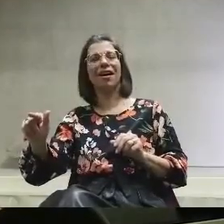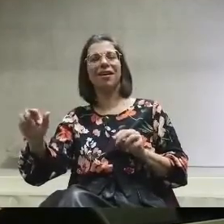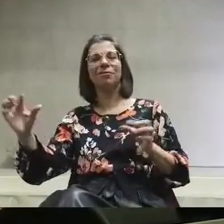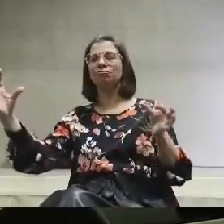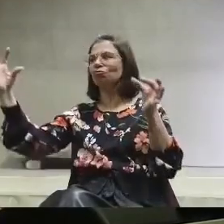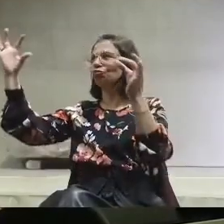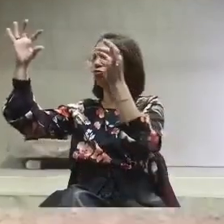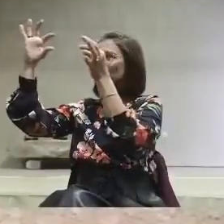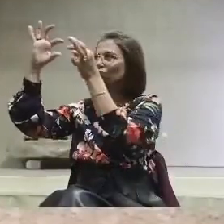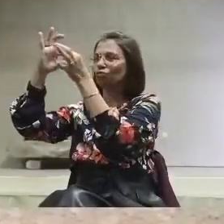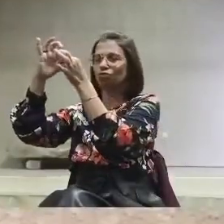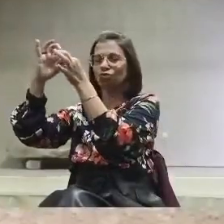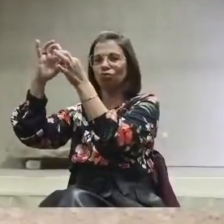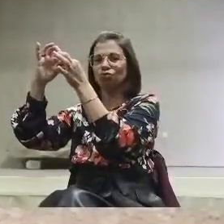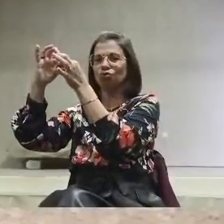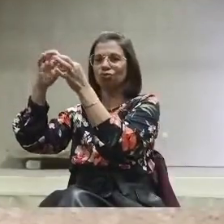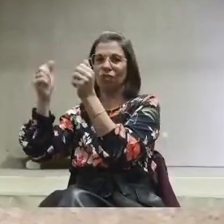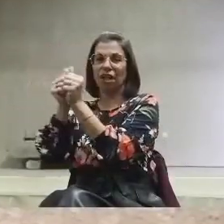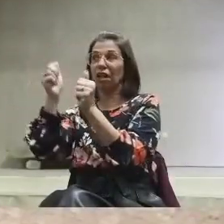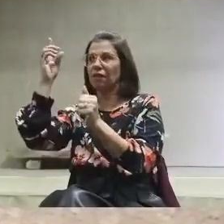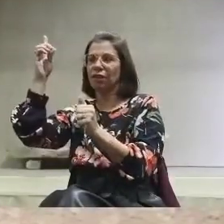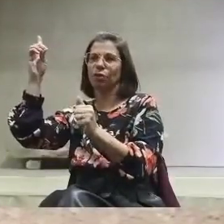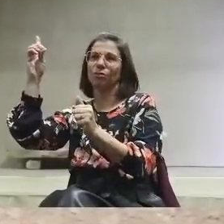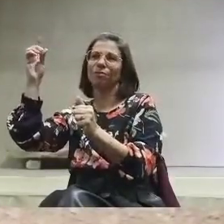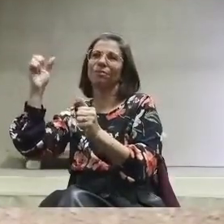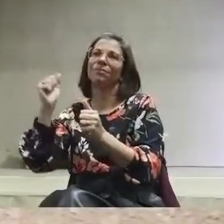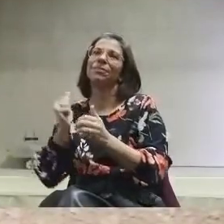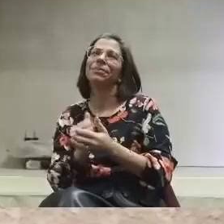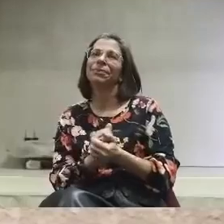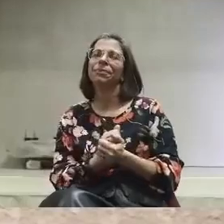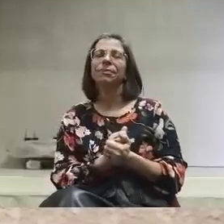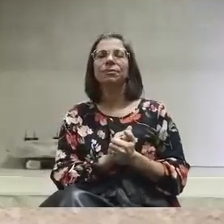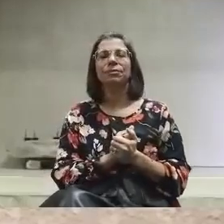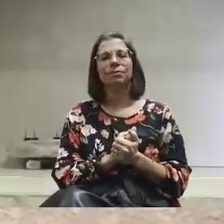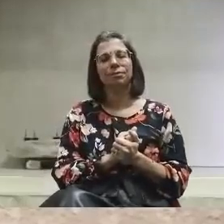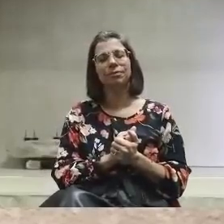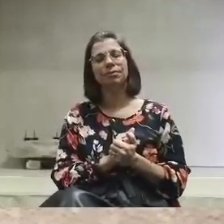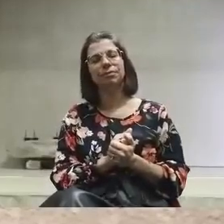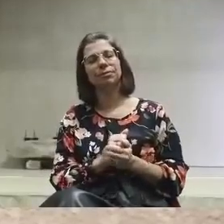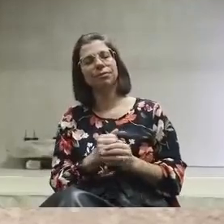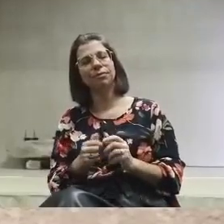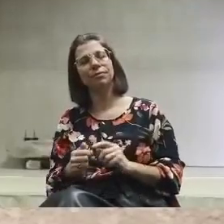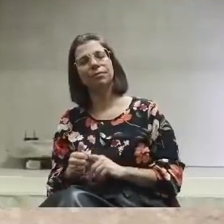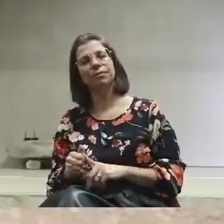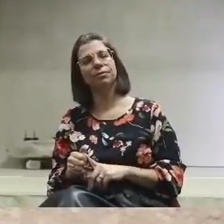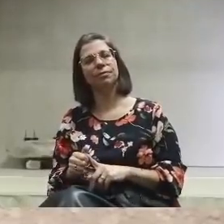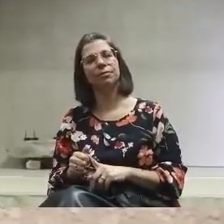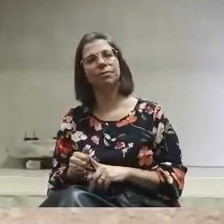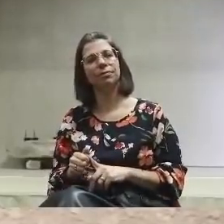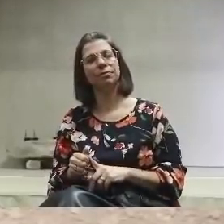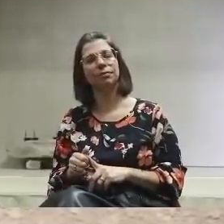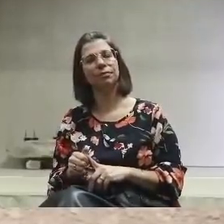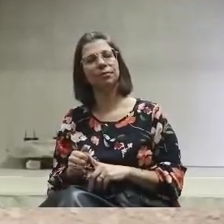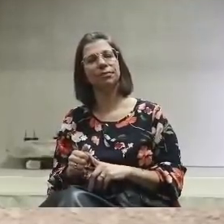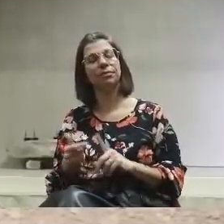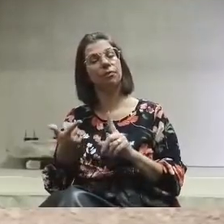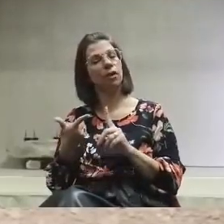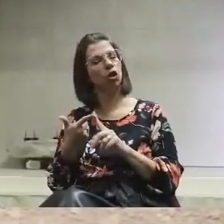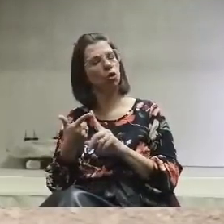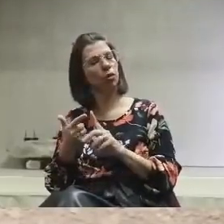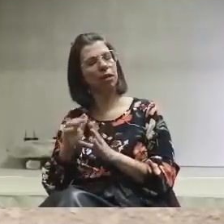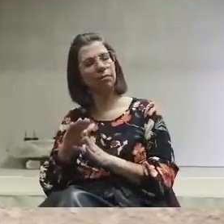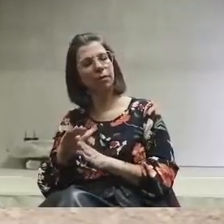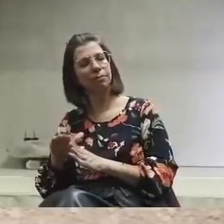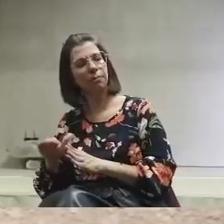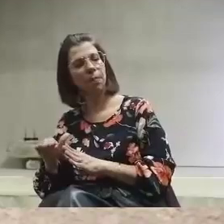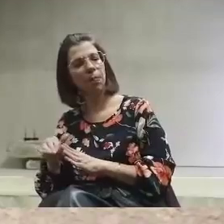puissant. Deuxièmement, en quoi est-ce que la prédication de la croix est puissance de Dieu? Elle est puissante